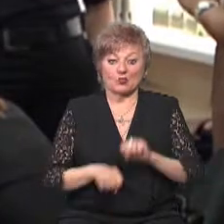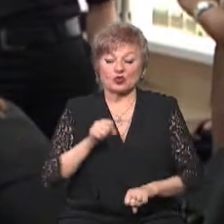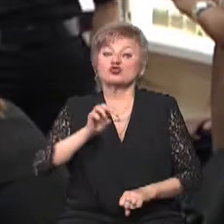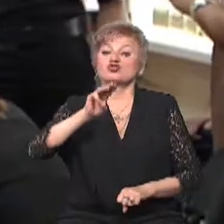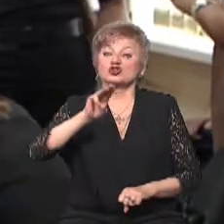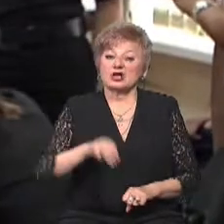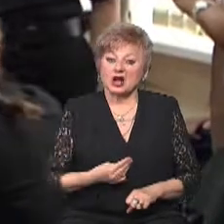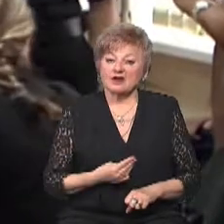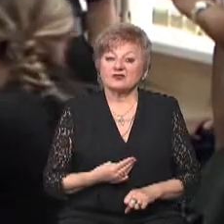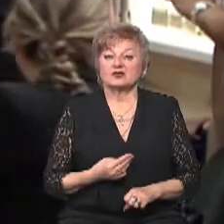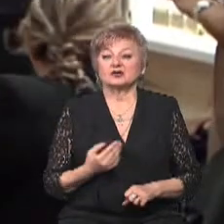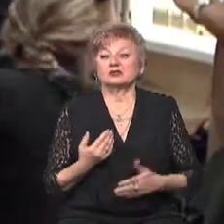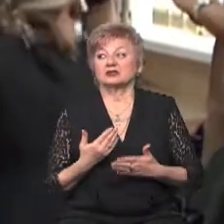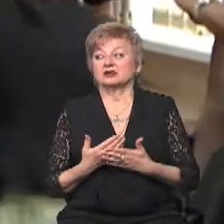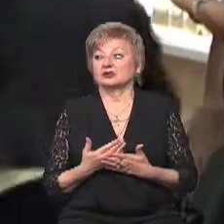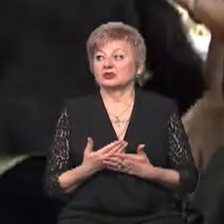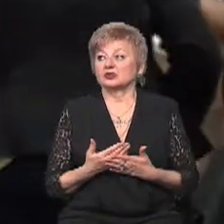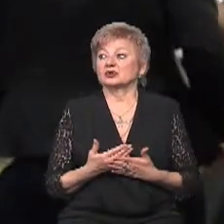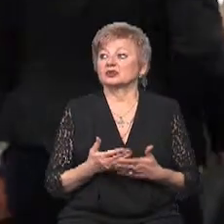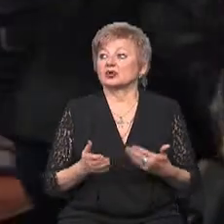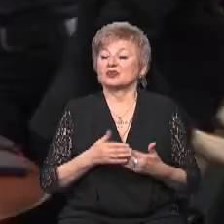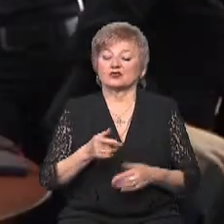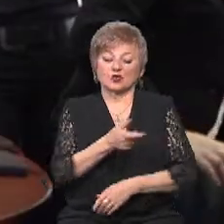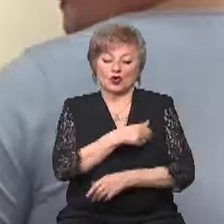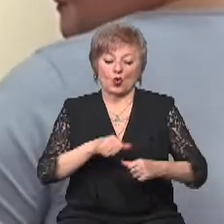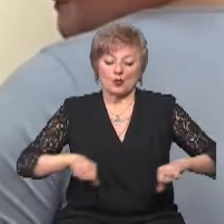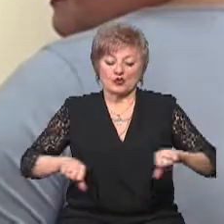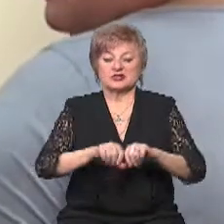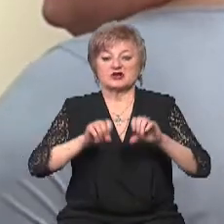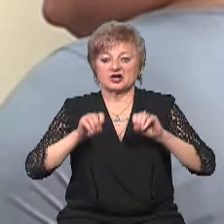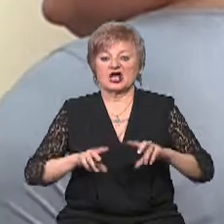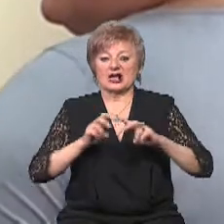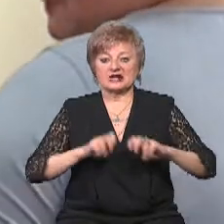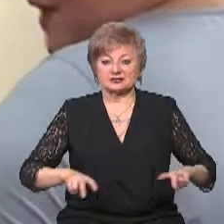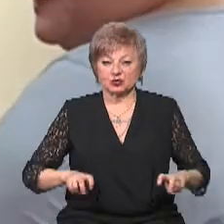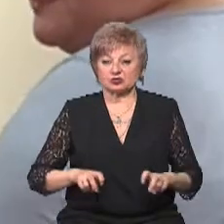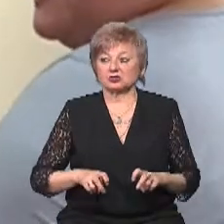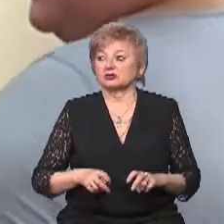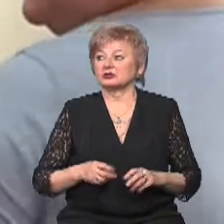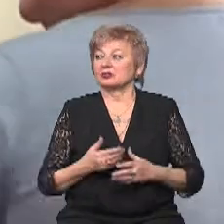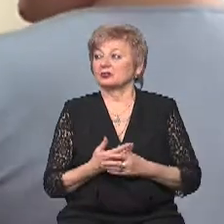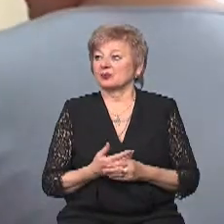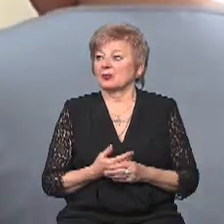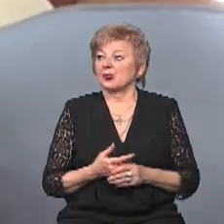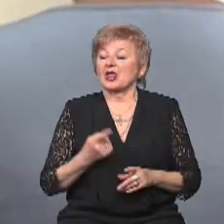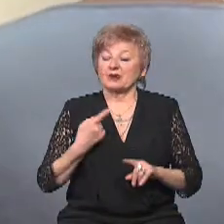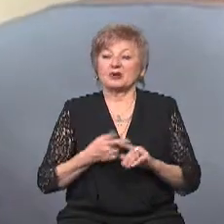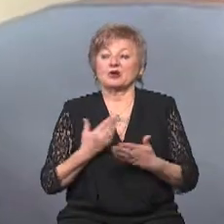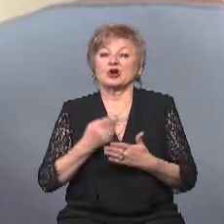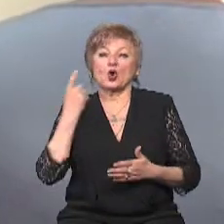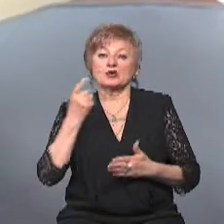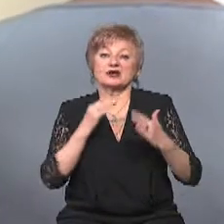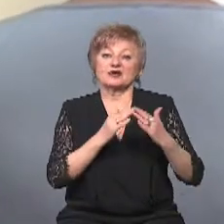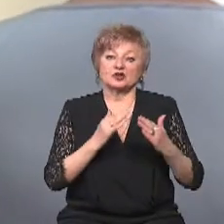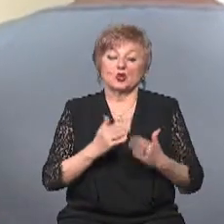штрафи, які розглядаються потім адміністративною комісією Запорізької міської ради. Плануємо посилити роз'яснювальну роботу серед власників приміщення, адже, як